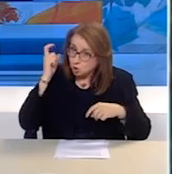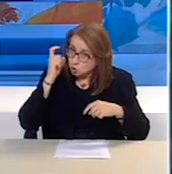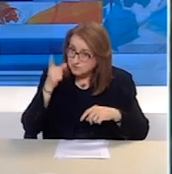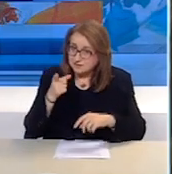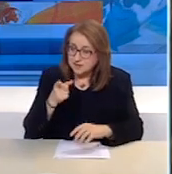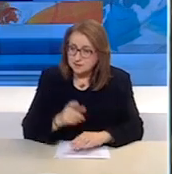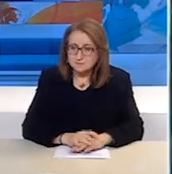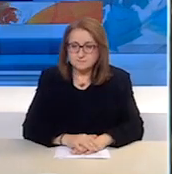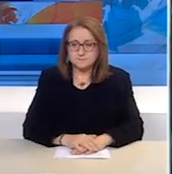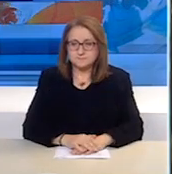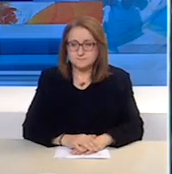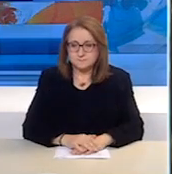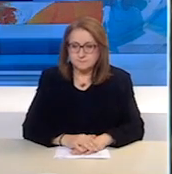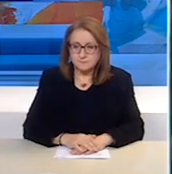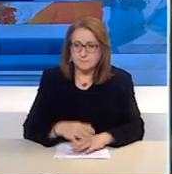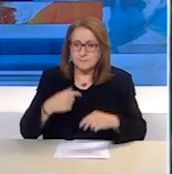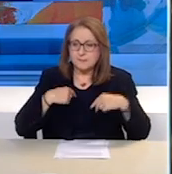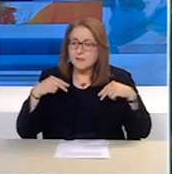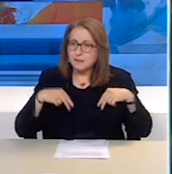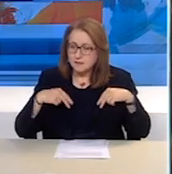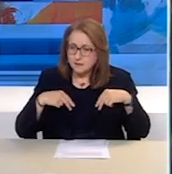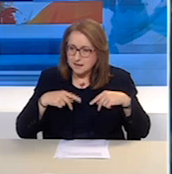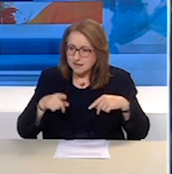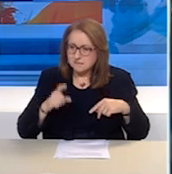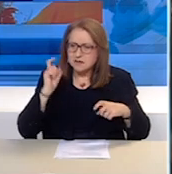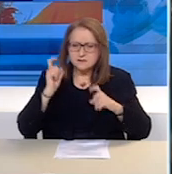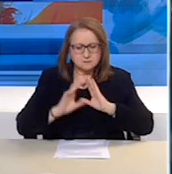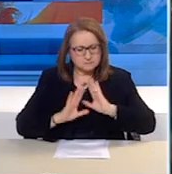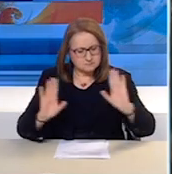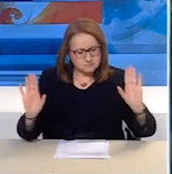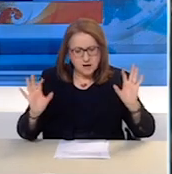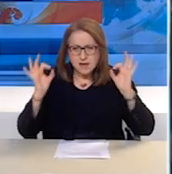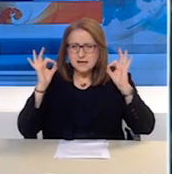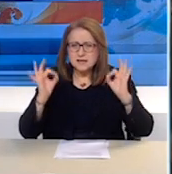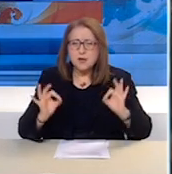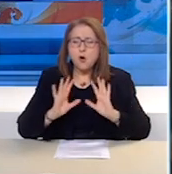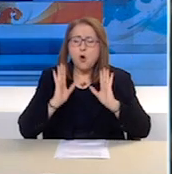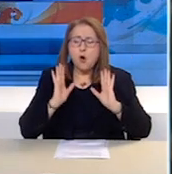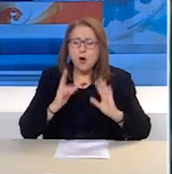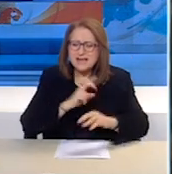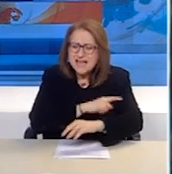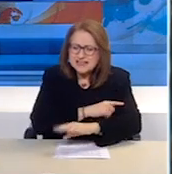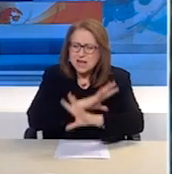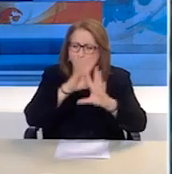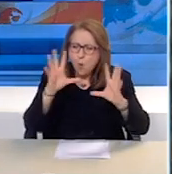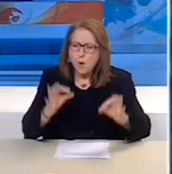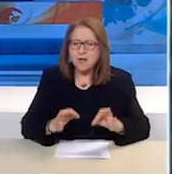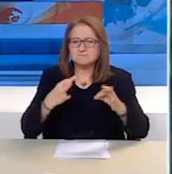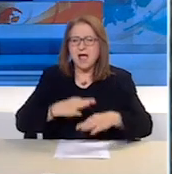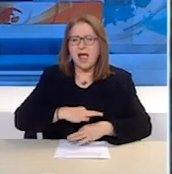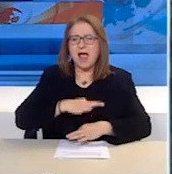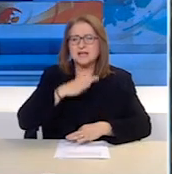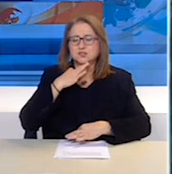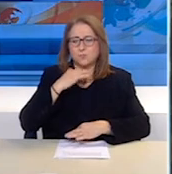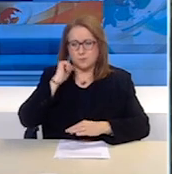Η κυβέρνηση δεν έχει αφήσει ούτε πρόκειται να αφήσει απλήρωτη καμία υποχρέωση απέναντι στους υγειονομικούς.